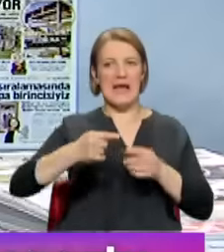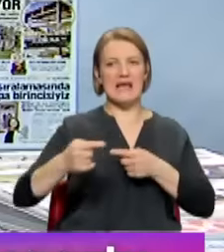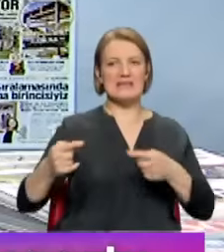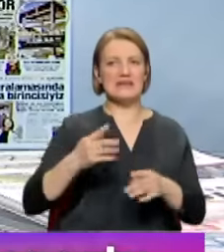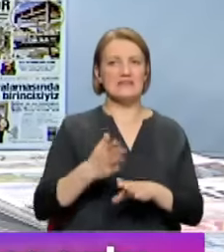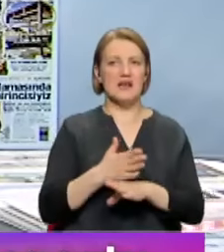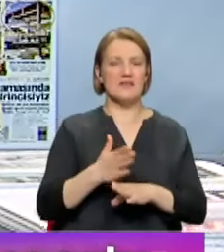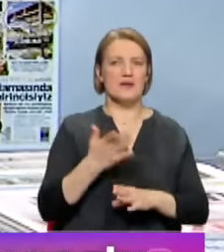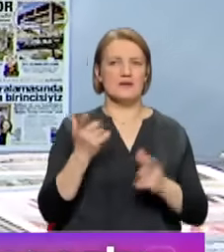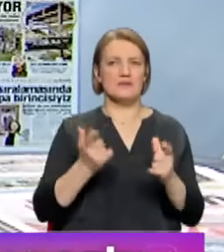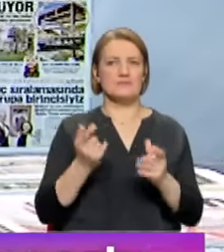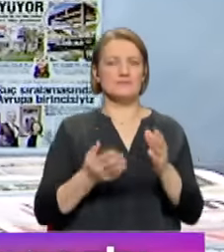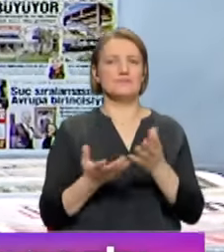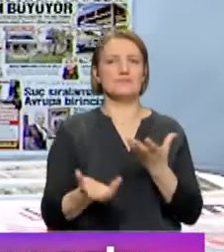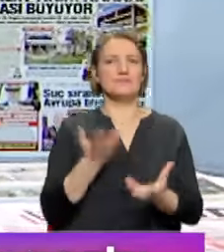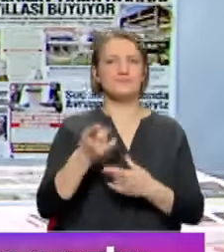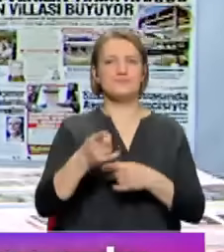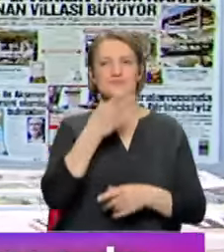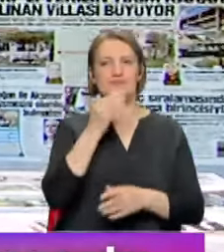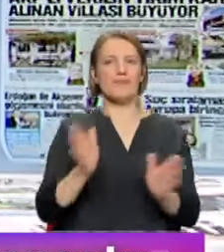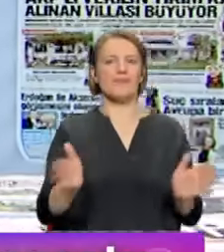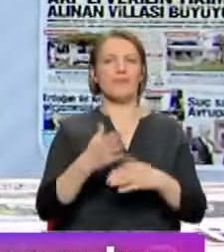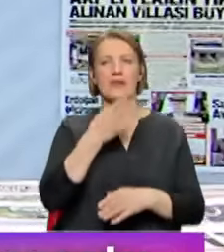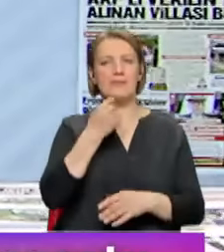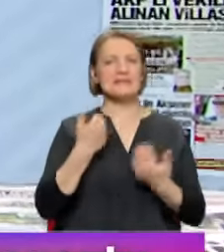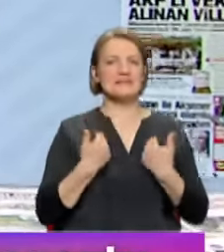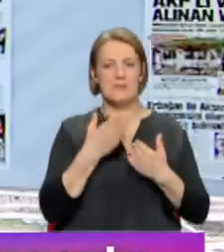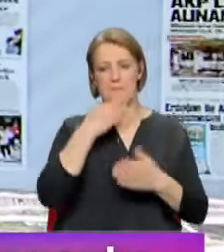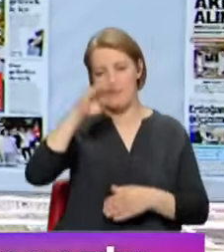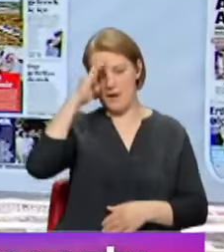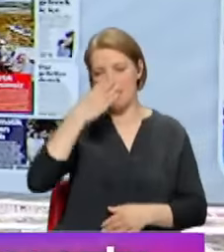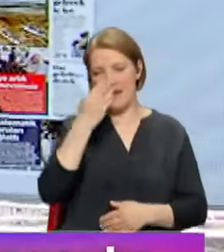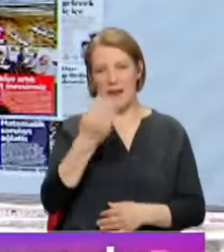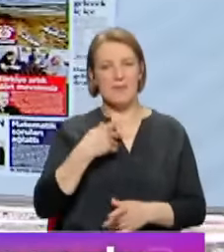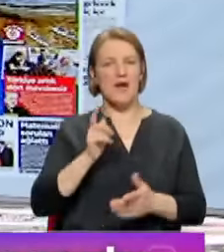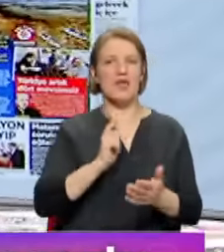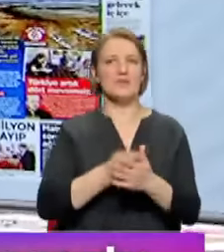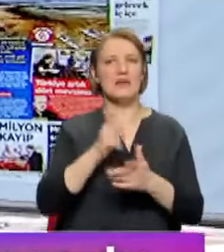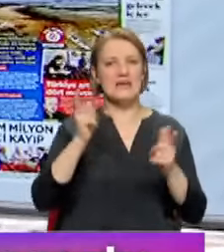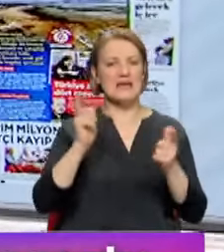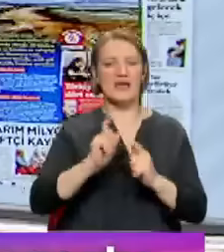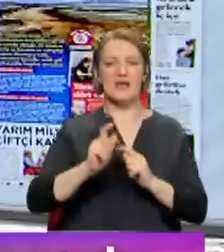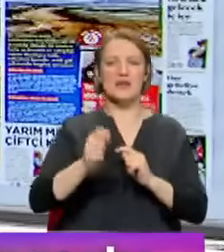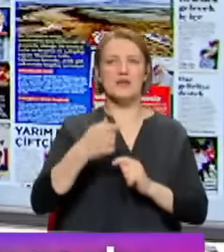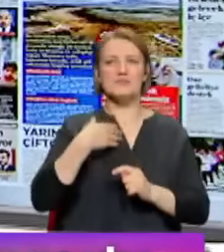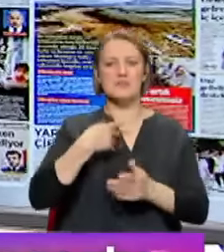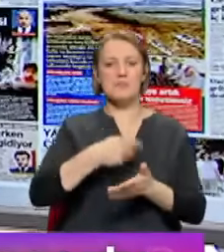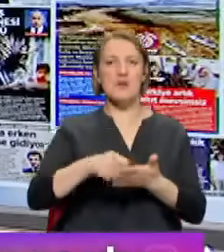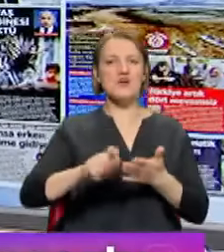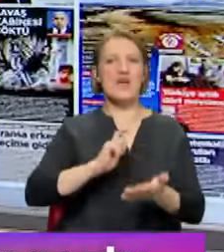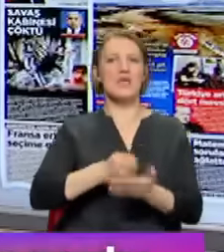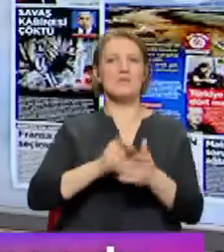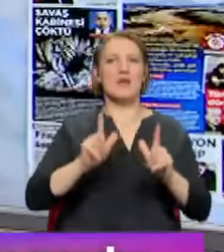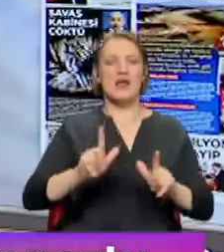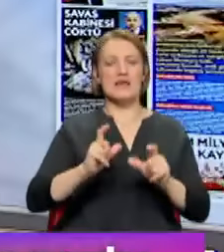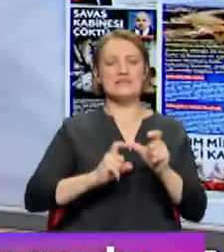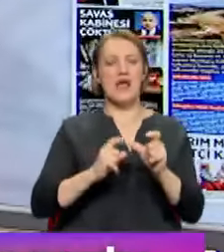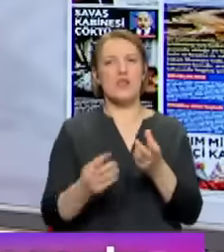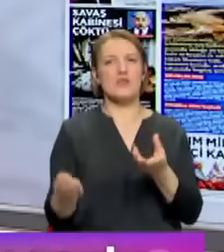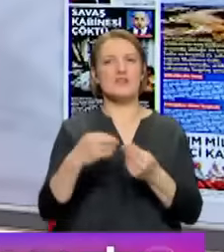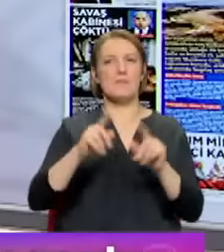eksikliğin nereden kaynaklandığına. Emekli sandığı emeklisiyim. Bayram ikramiyem yatmış. Yatsa ne olacak? Asıl bizim maaşların yatması gerekiyor. Bir de